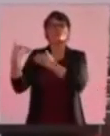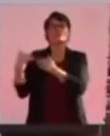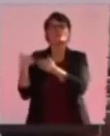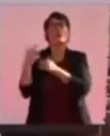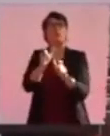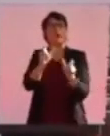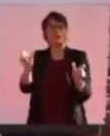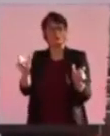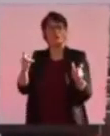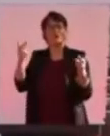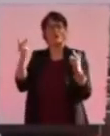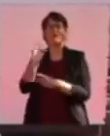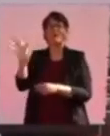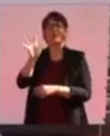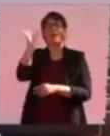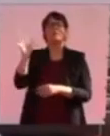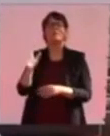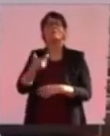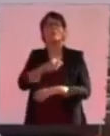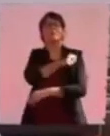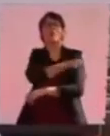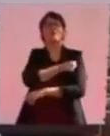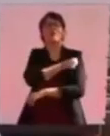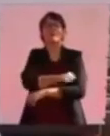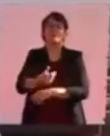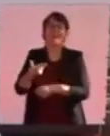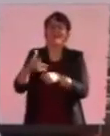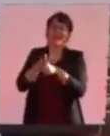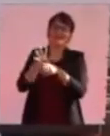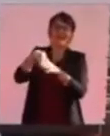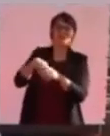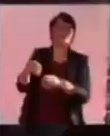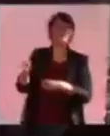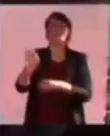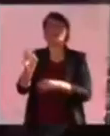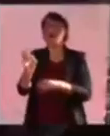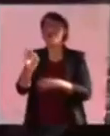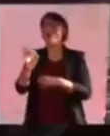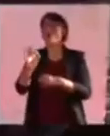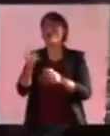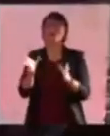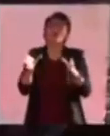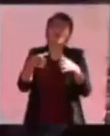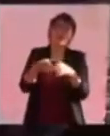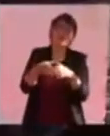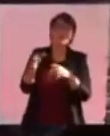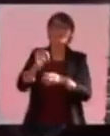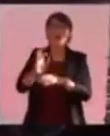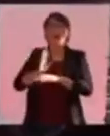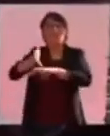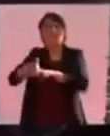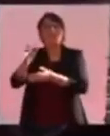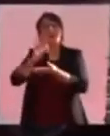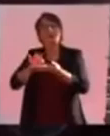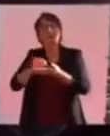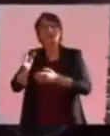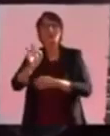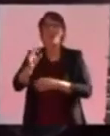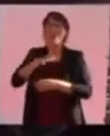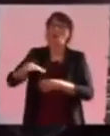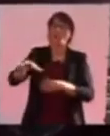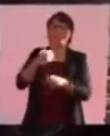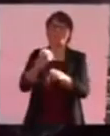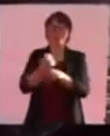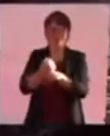infermiere di famiglia di infermiere di comodità all'intervento nelle scuole nei luoghi di lavoro e soprattutto ha una relazione